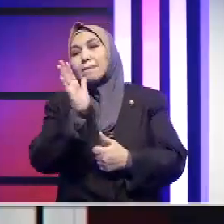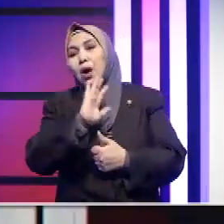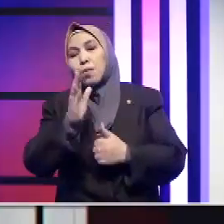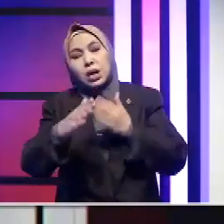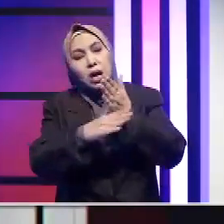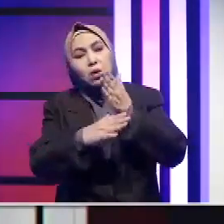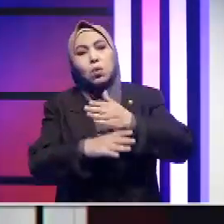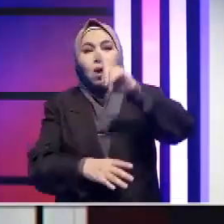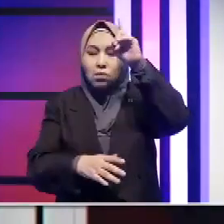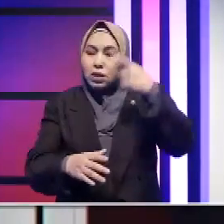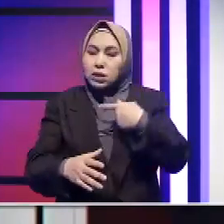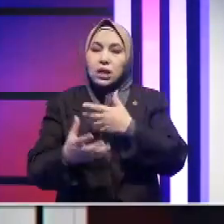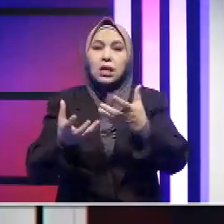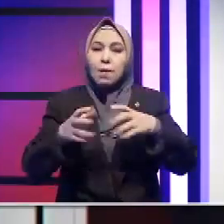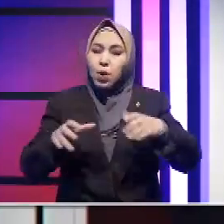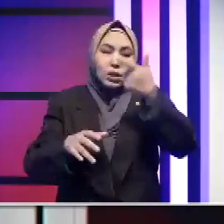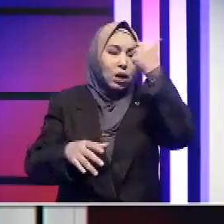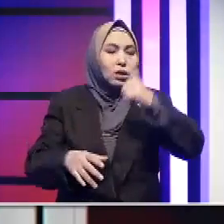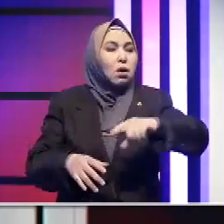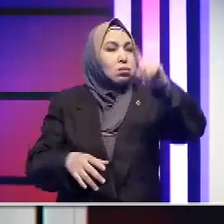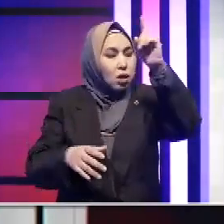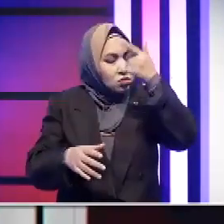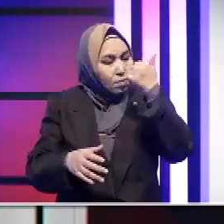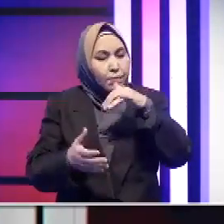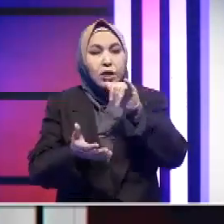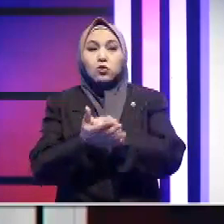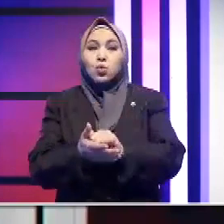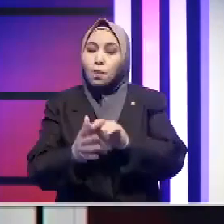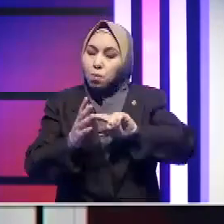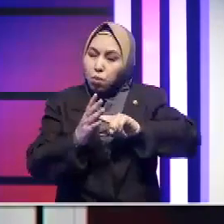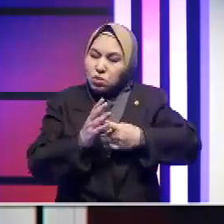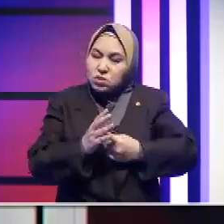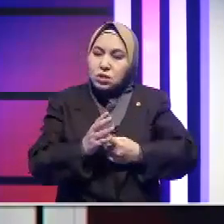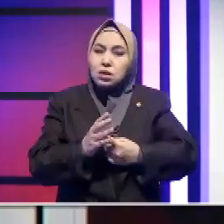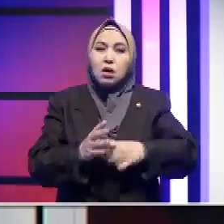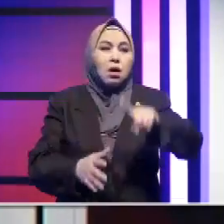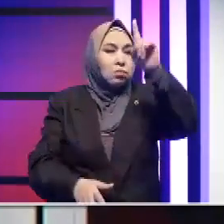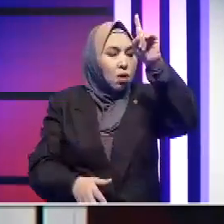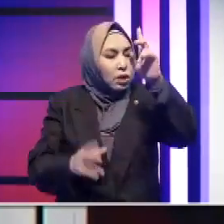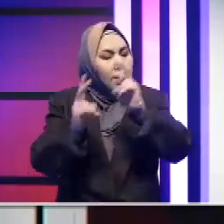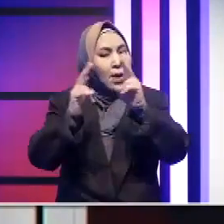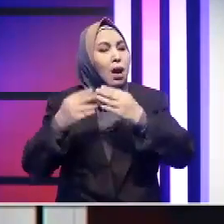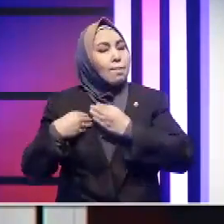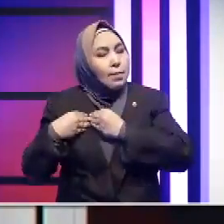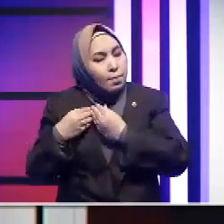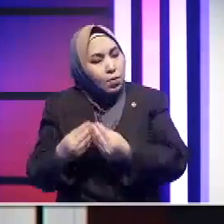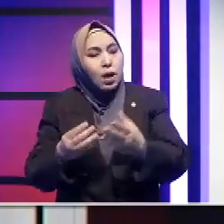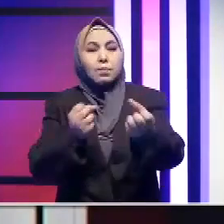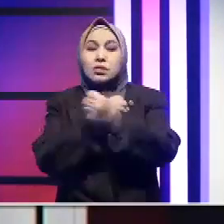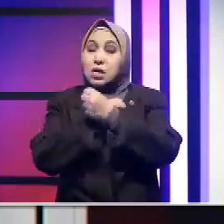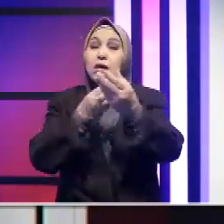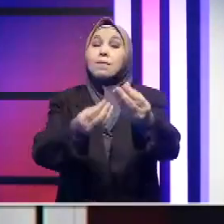Allah Lil ataupun kita nah buat karena Allah karena itulah Puncak Allah yang maha pemurah maha penyayang yang